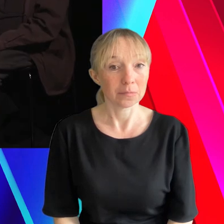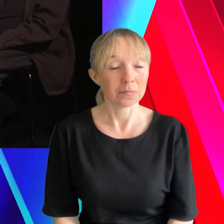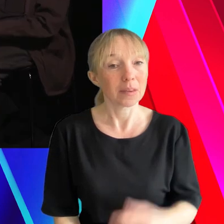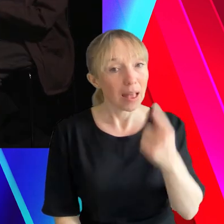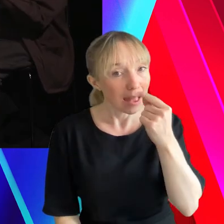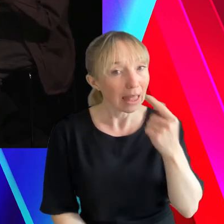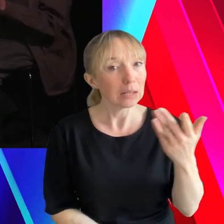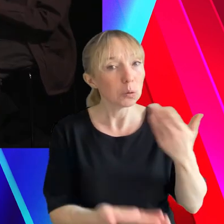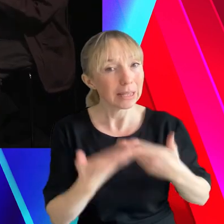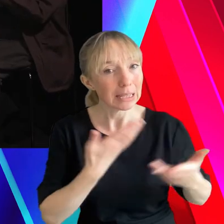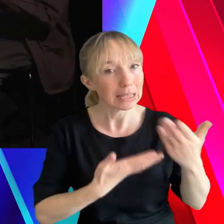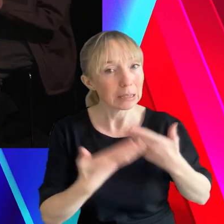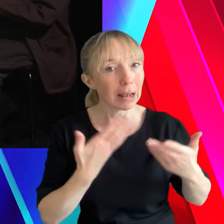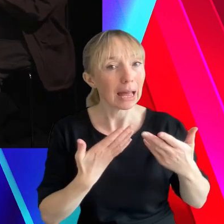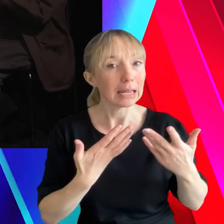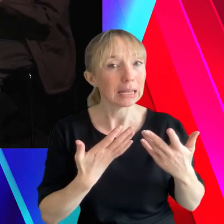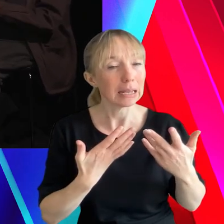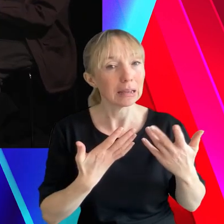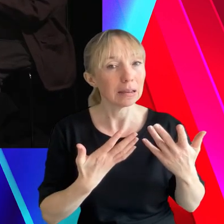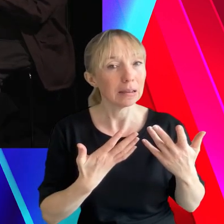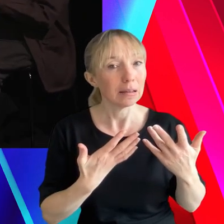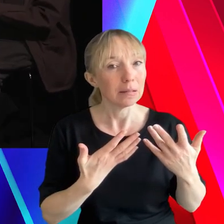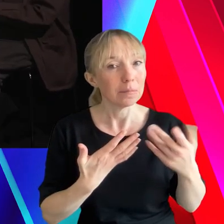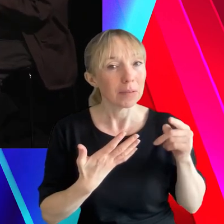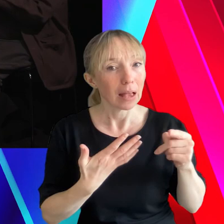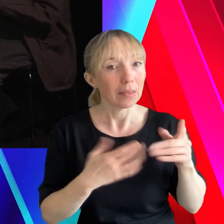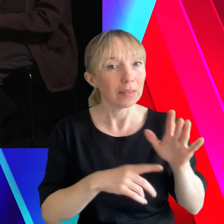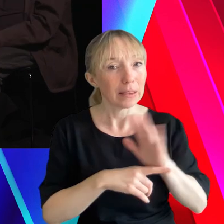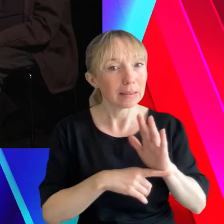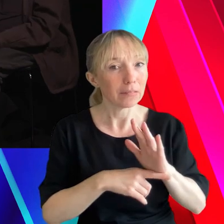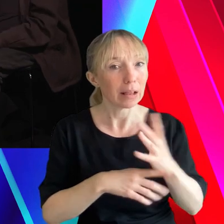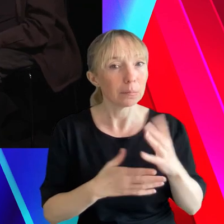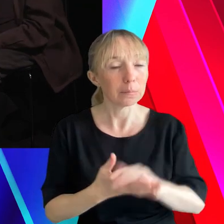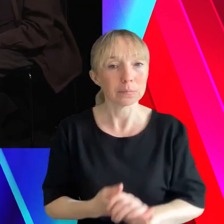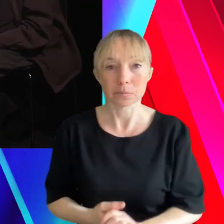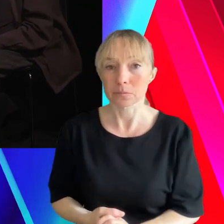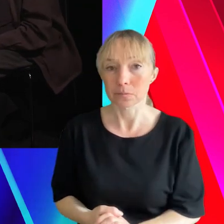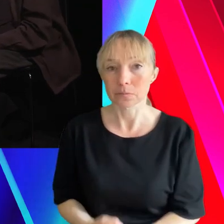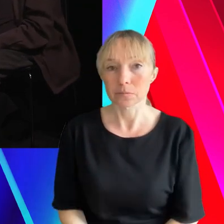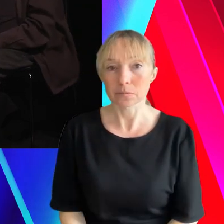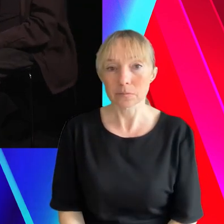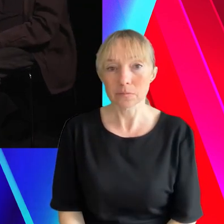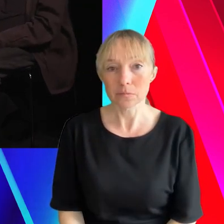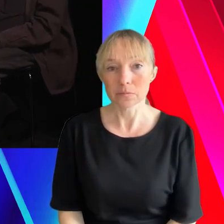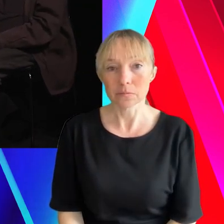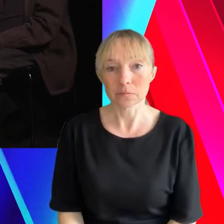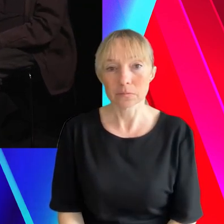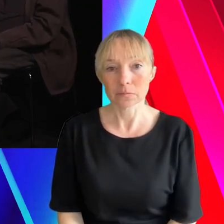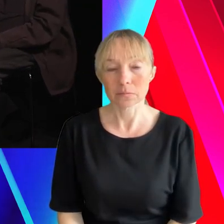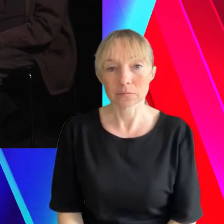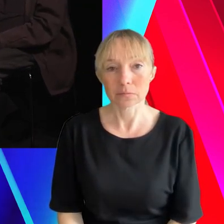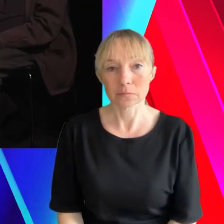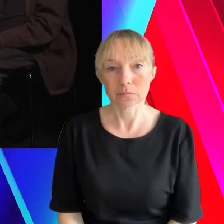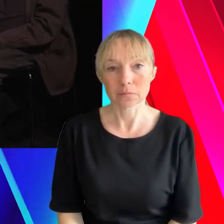Can you just talk about the spirit and about the film in a way? من ترجیح میدم که